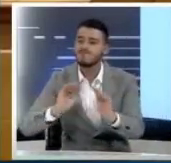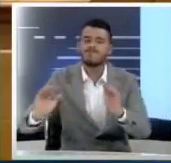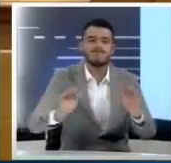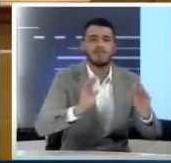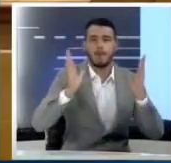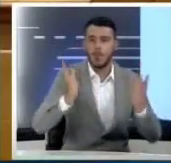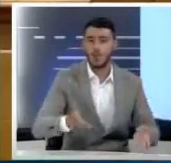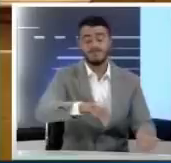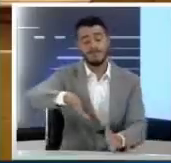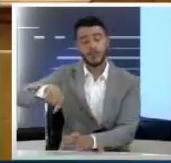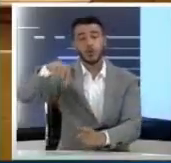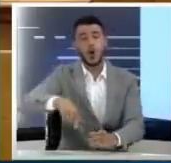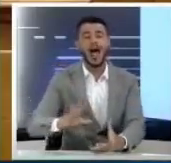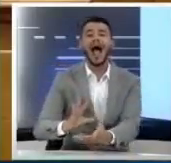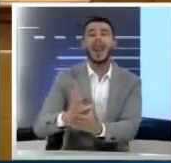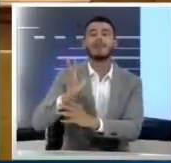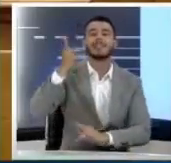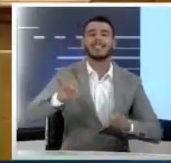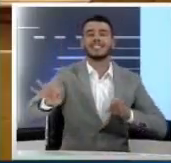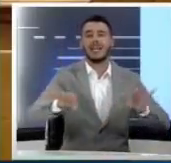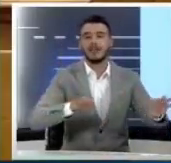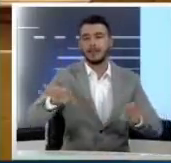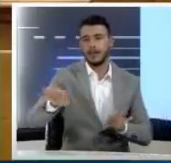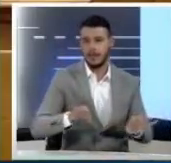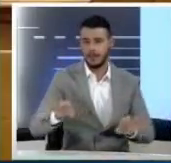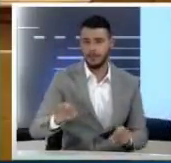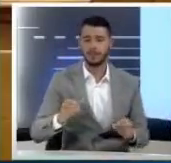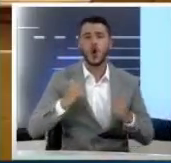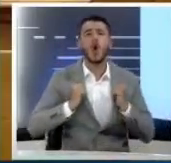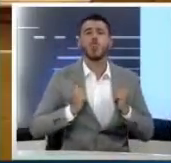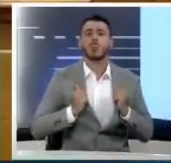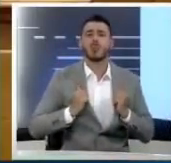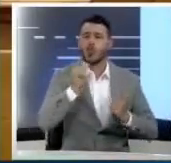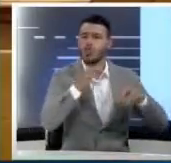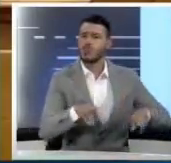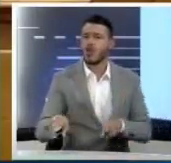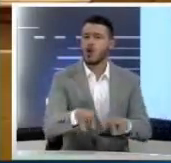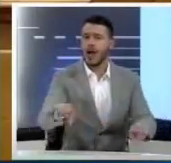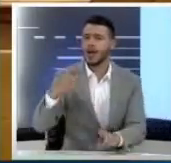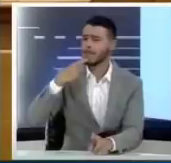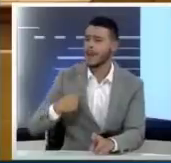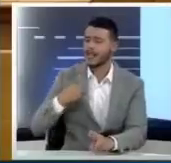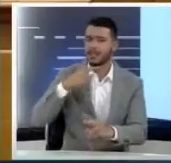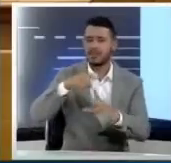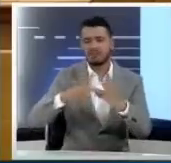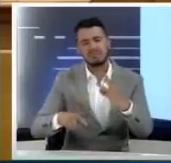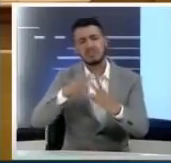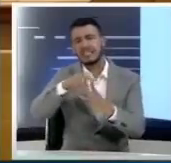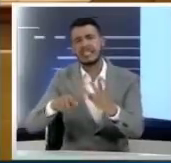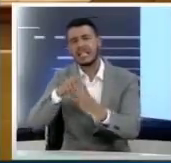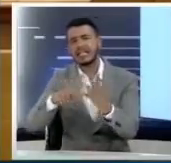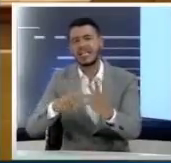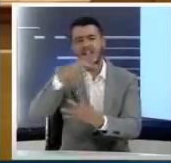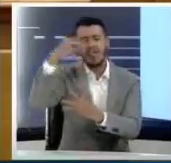στρατηγική. Ο κύριος Θοδωράκης μας είπε 3-4 πράγματα που πρέπει να γίνουν για την αναπτυξιακή μας